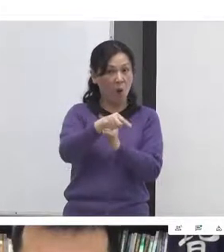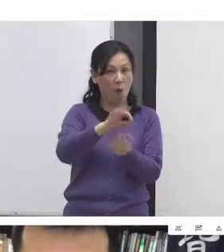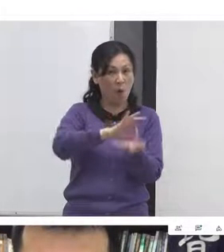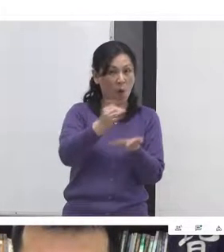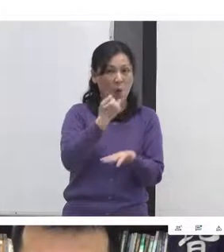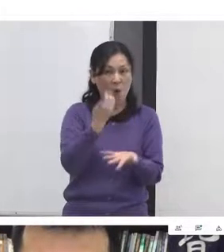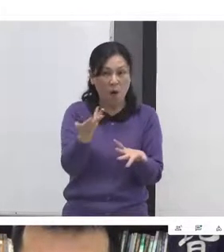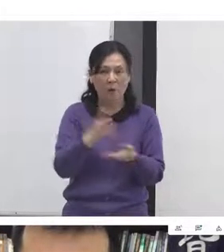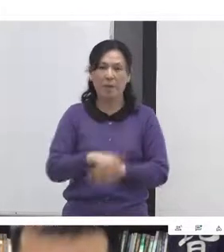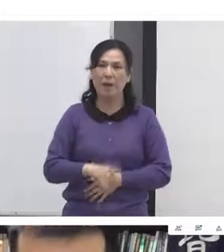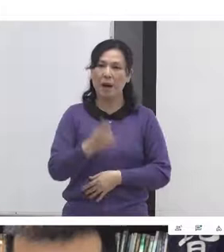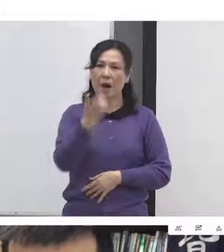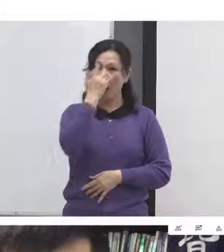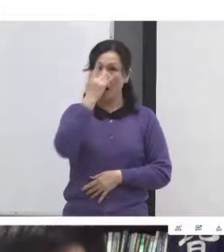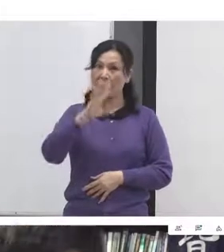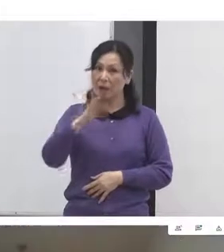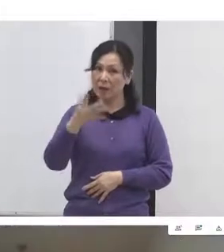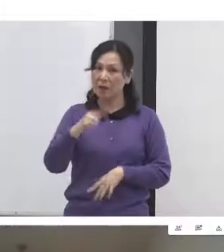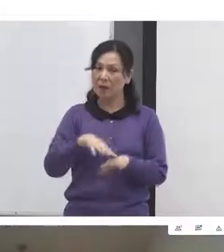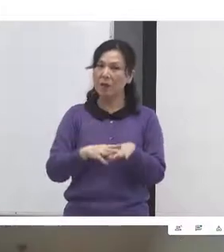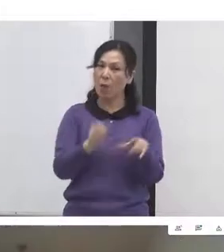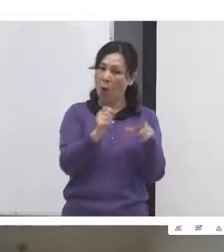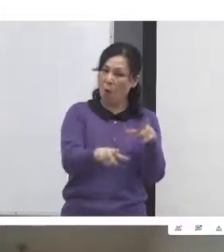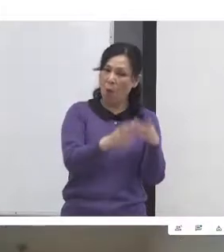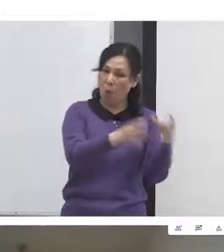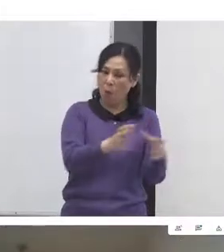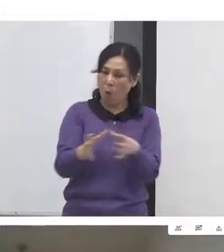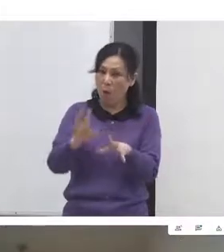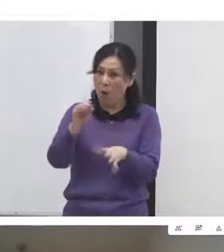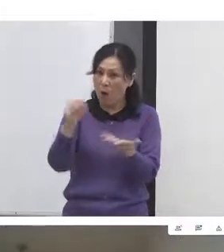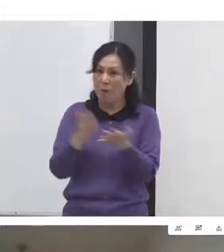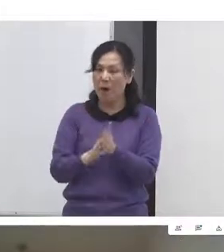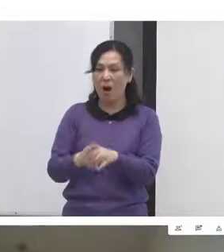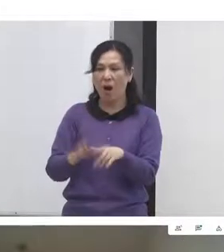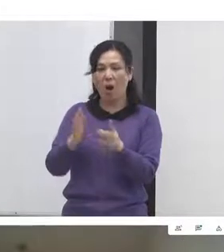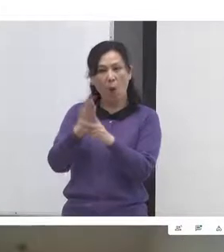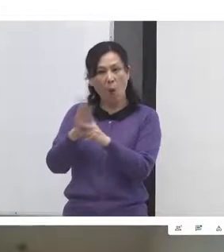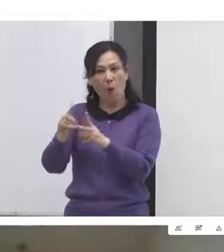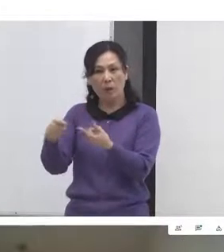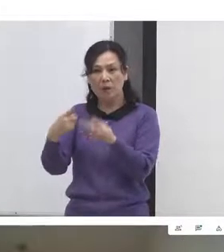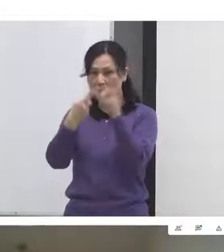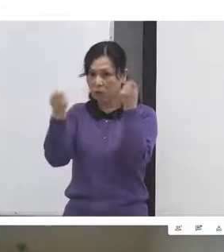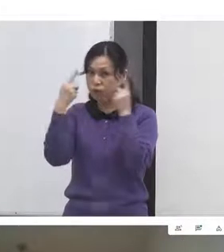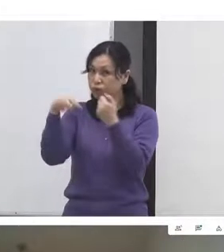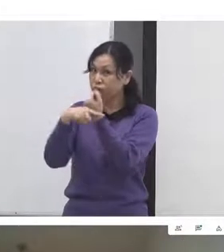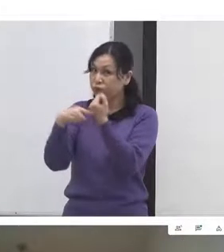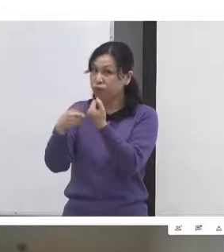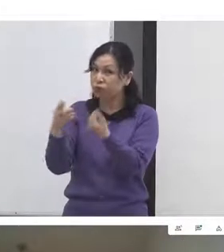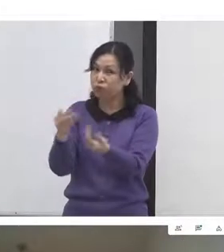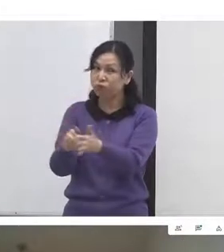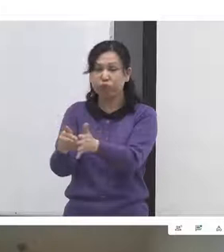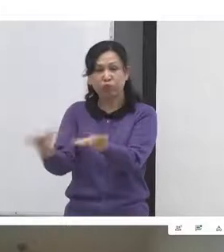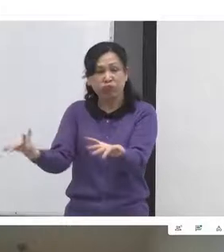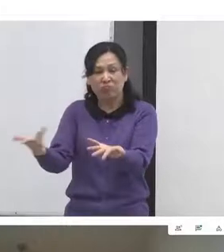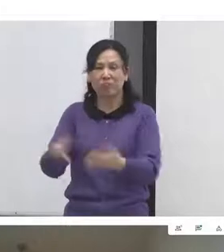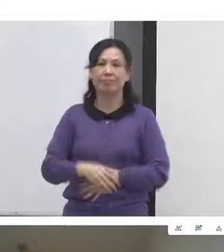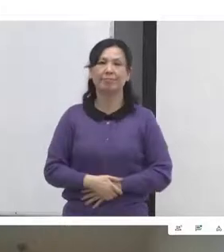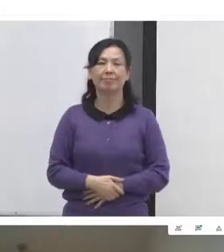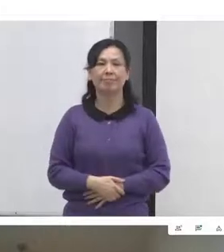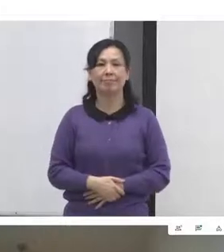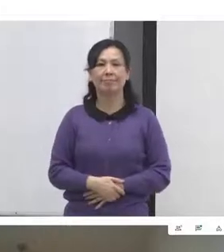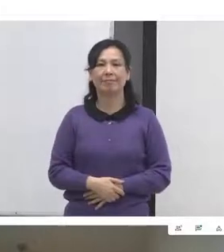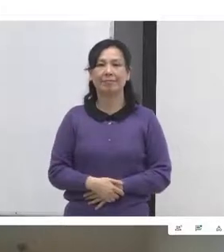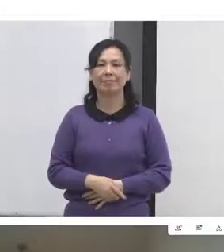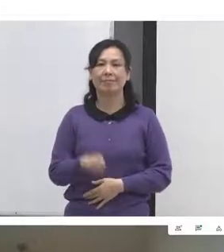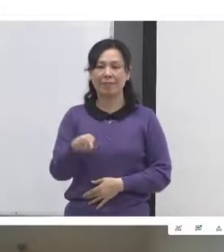在德国是否形成产业或需求，还是只是跟随大学或学术机构在进行研究？ 我们 Lab 确